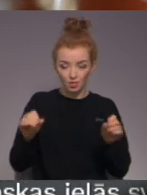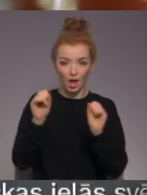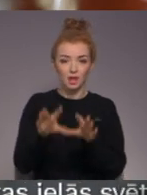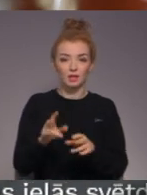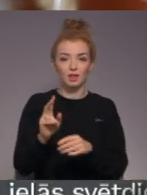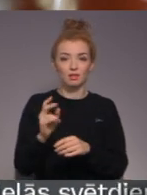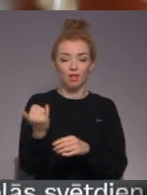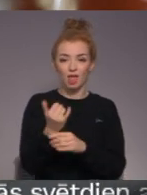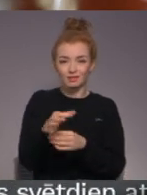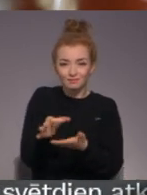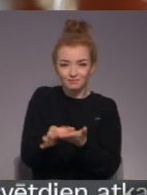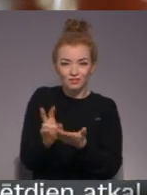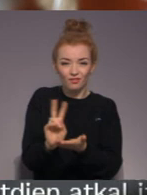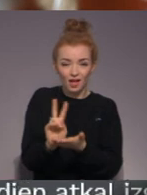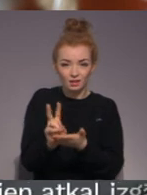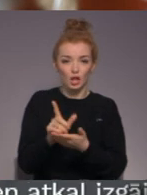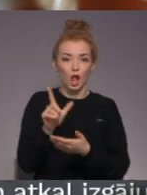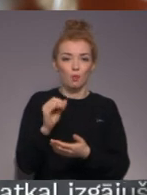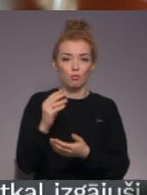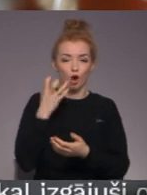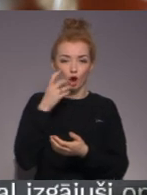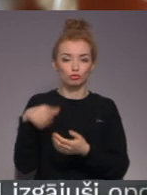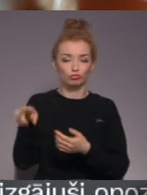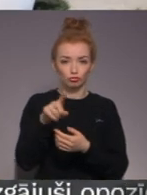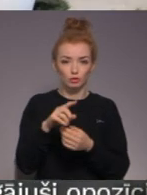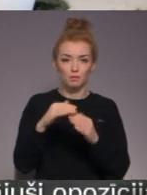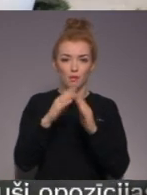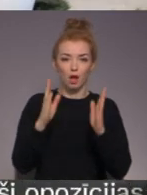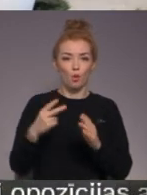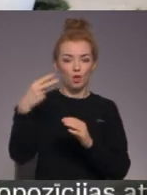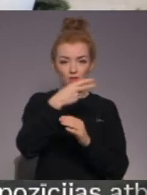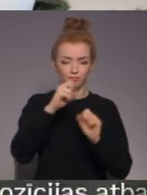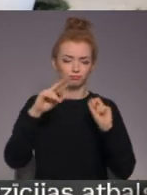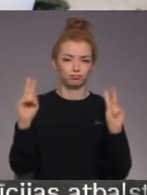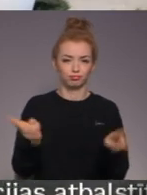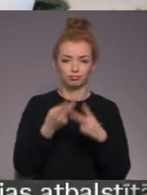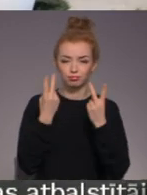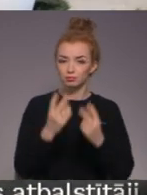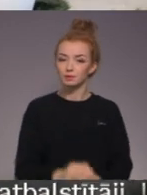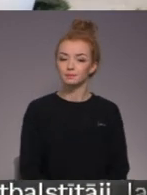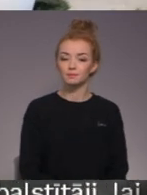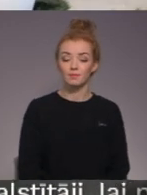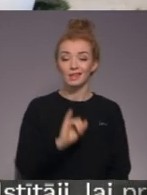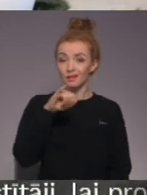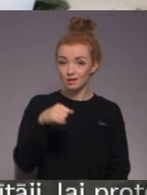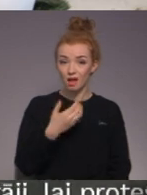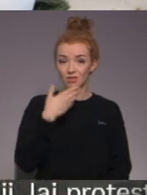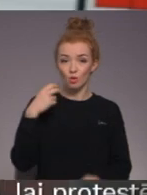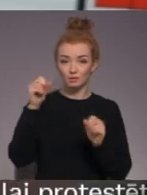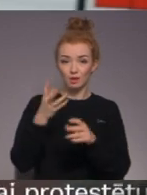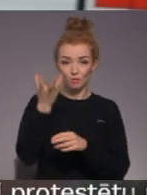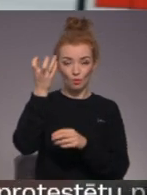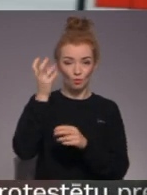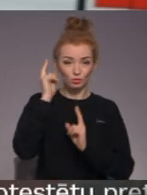svece izraisīja degšanu Limbažos kādas daudz dzīvokļu mājas otrajā stāvā. Ja nav dūmu detektora, tēlu pamazām pildās ar